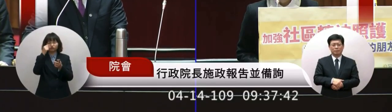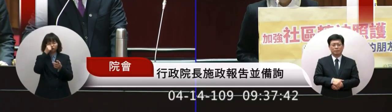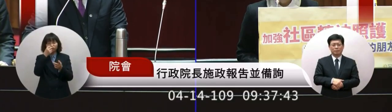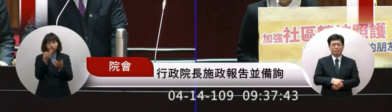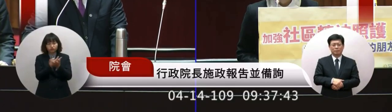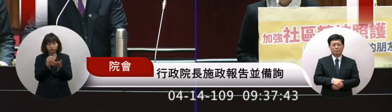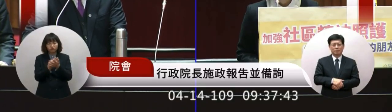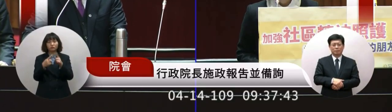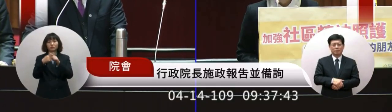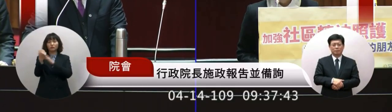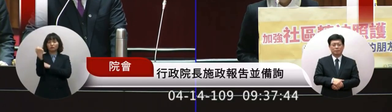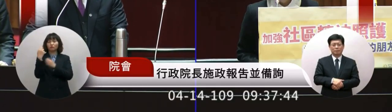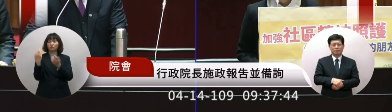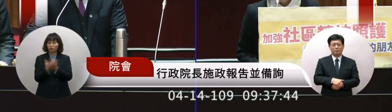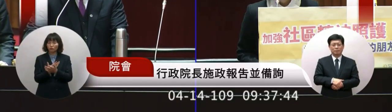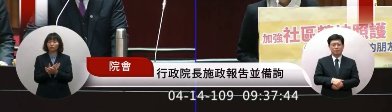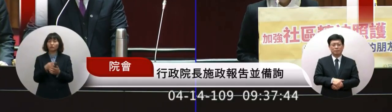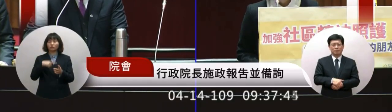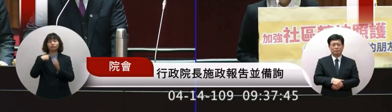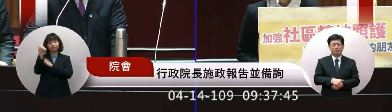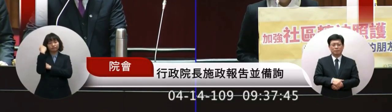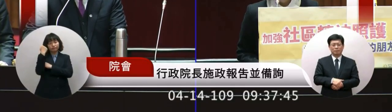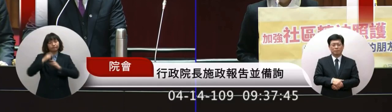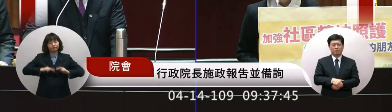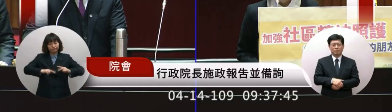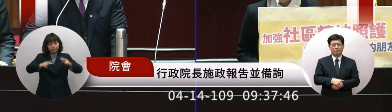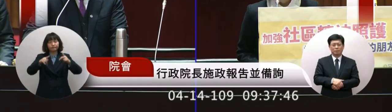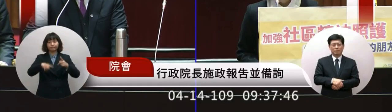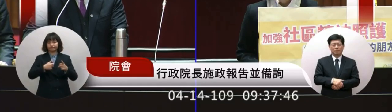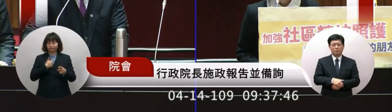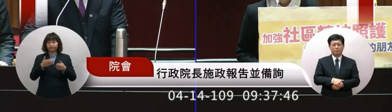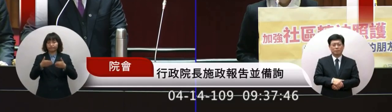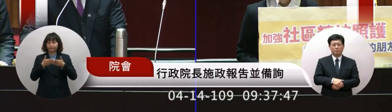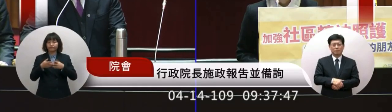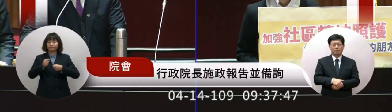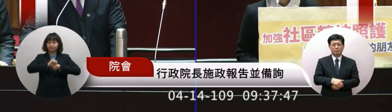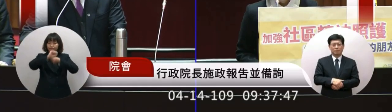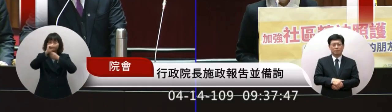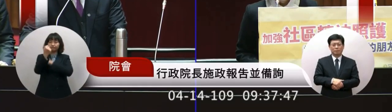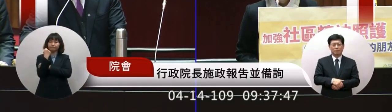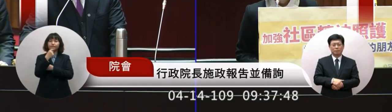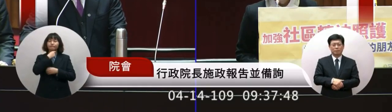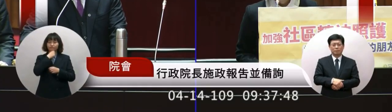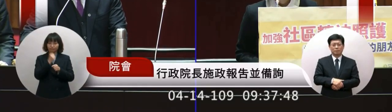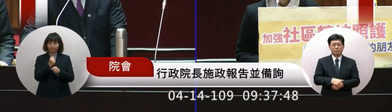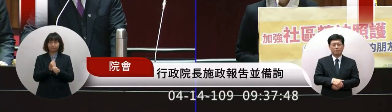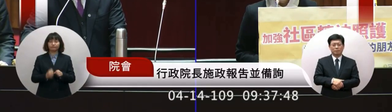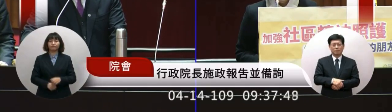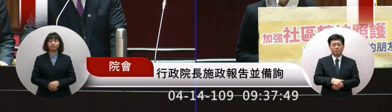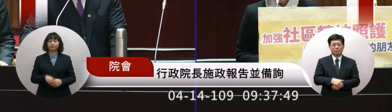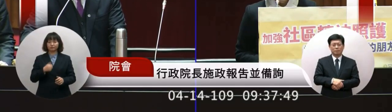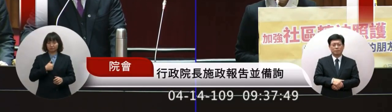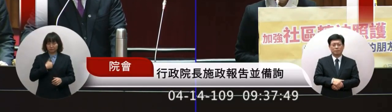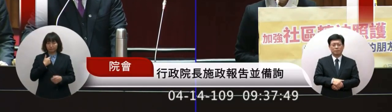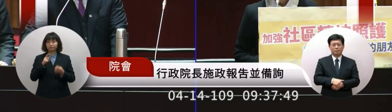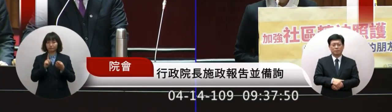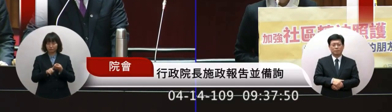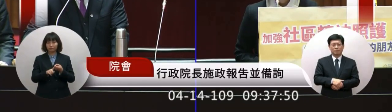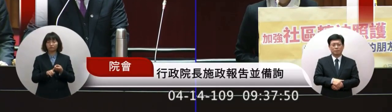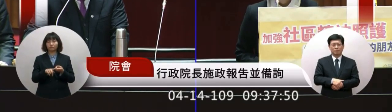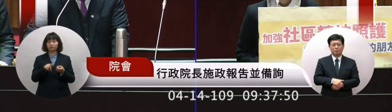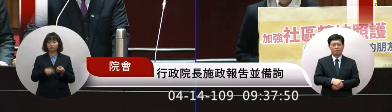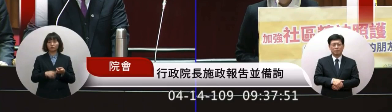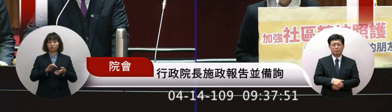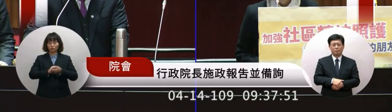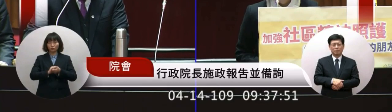少，人力也不足，这我们来努力，这确实应该要来加油。我觉得确确实实这